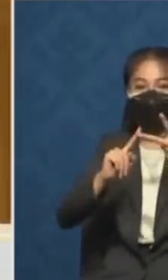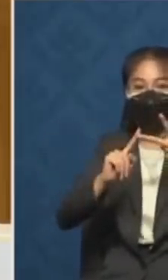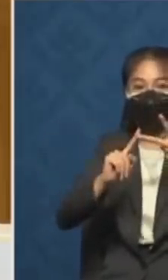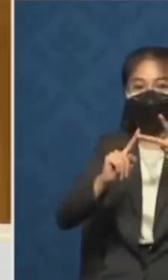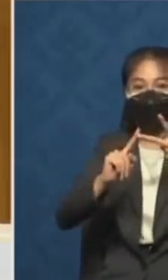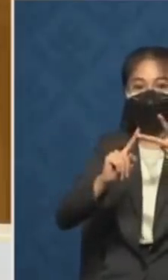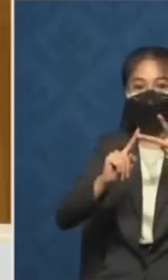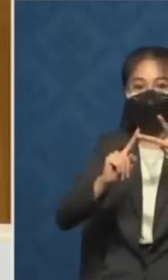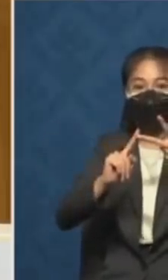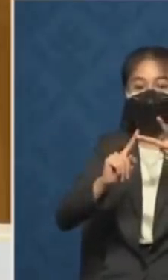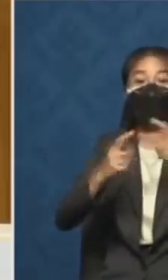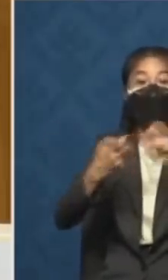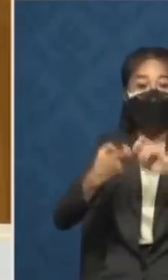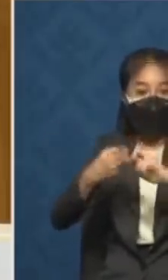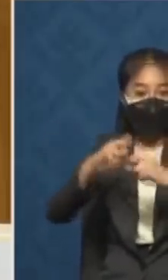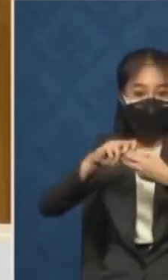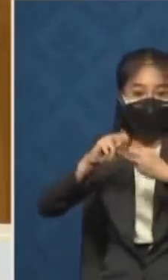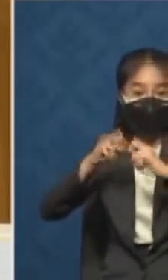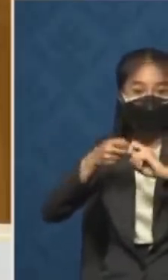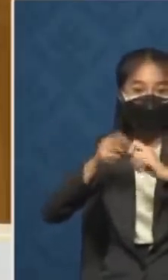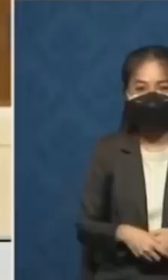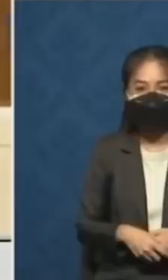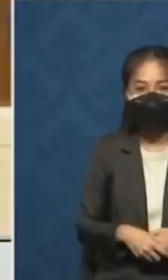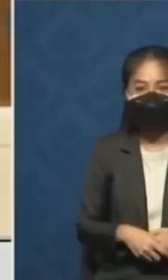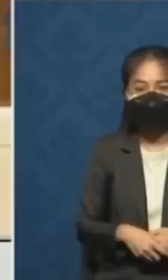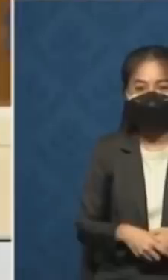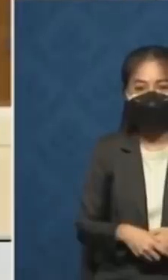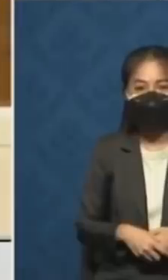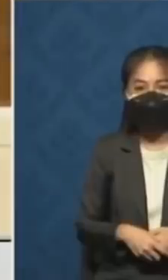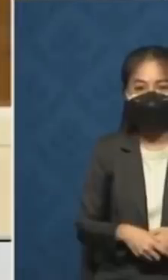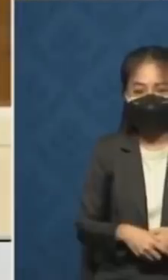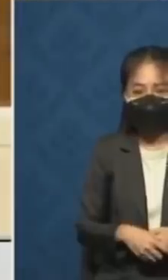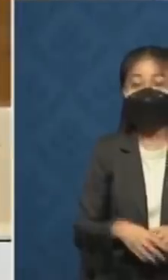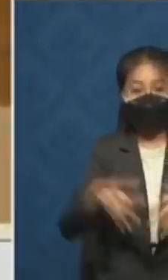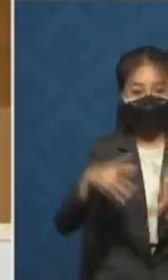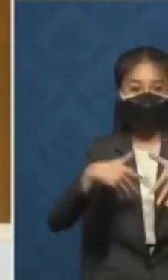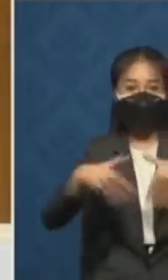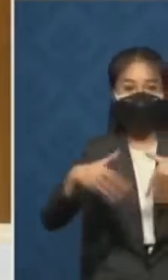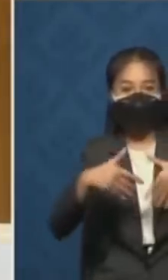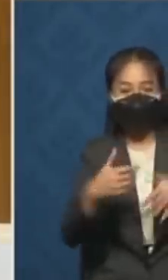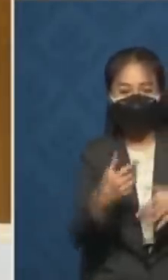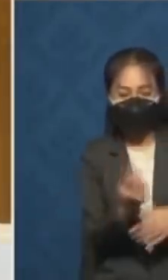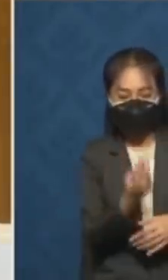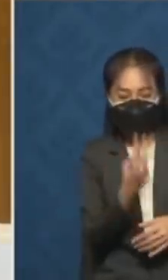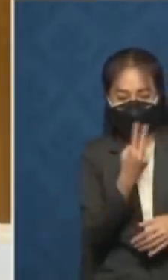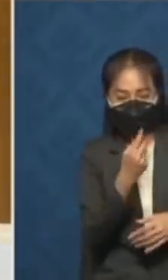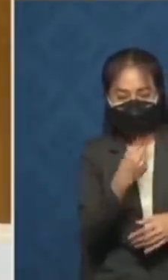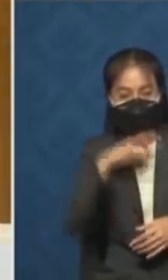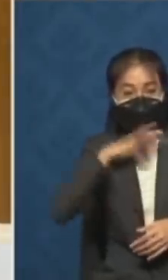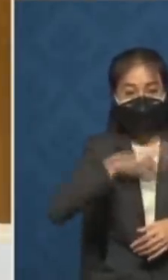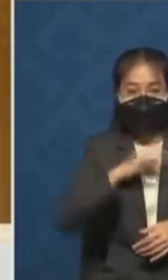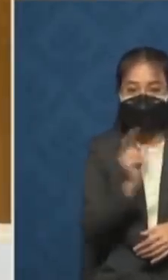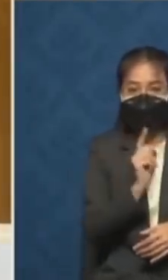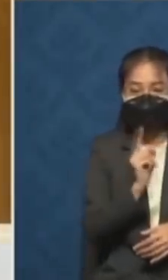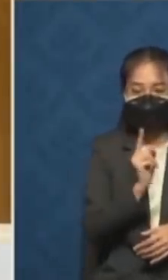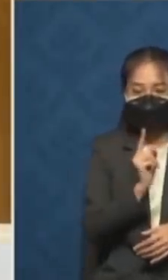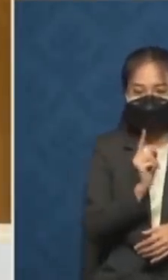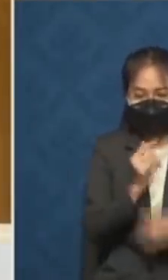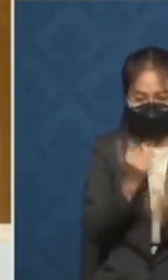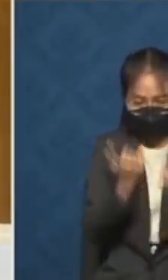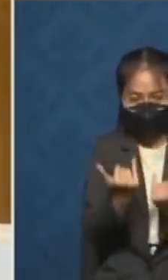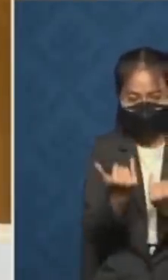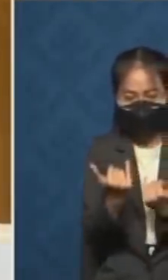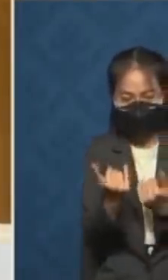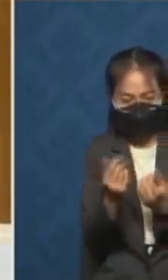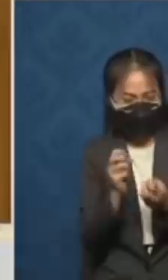ที่ประเทศไทยกำลังเผชิญก็คือโรคประชาธิปไตยหลอกลวงพอประชาชนทั่วประเทศเริ่มหันมาสังเกตนะครับว่าอาการของผู้ป่วยคนนี้เนี่ยมีความ